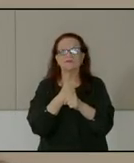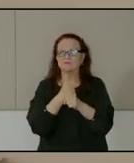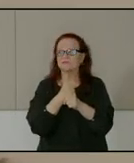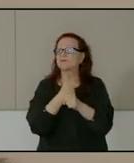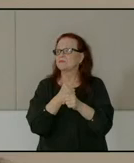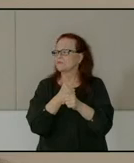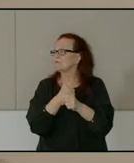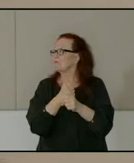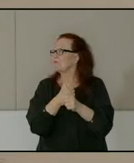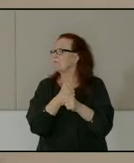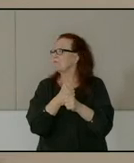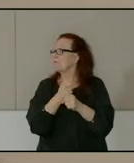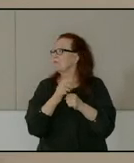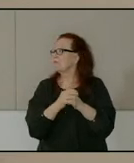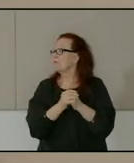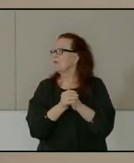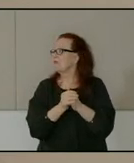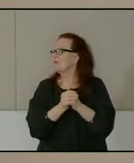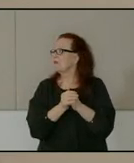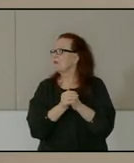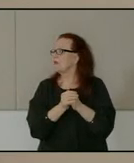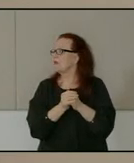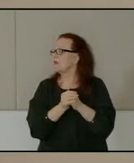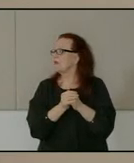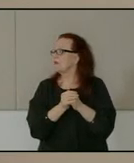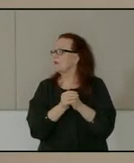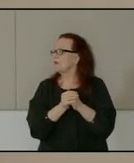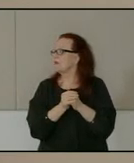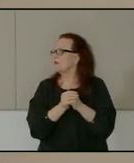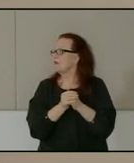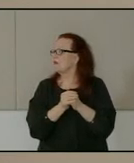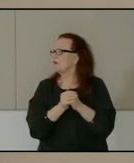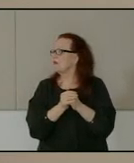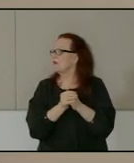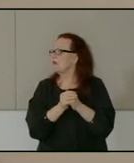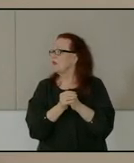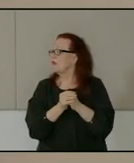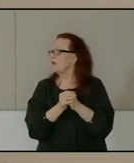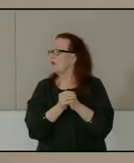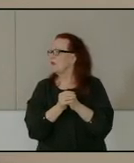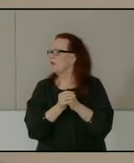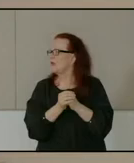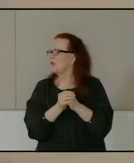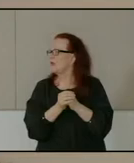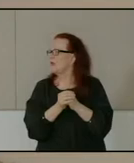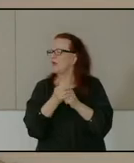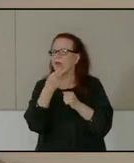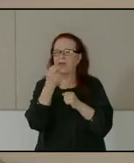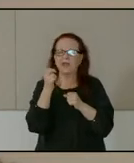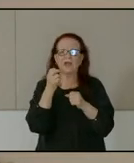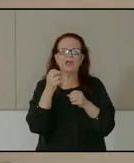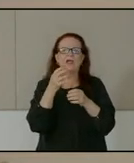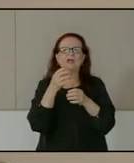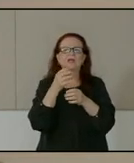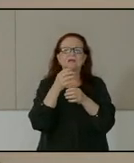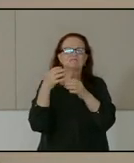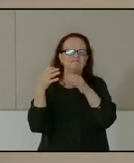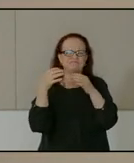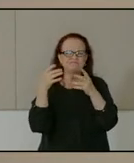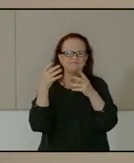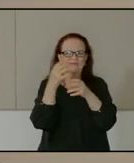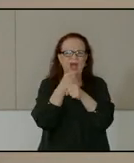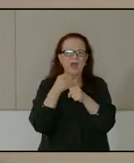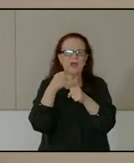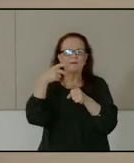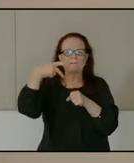người ta gọi là bị hội chứng khủng hoảng sau chiến tranh. And he got PTSD. Và thực sự tôi rất là khó khăn trong thời